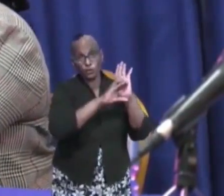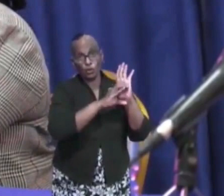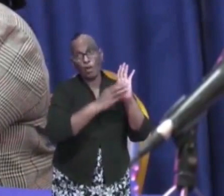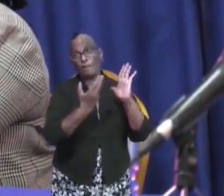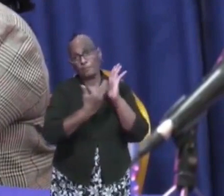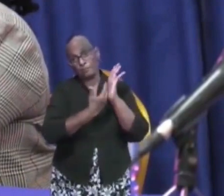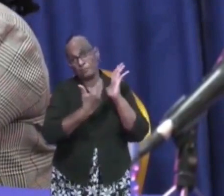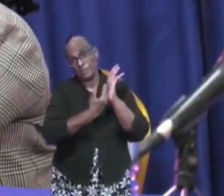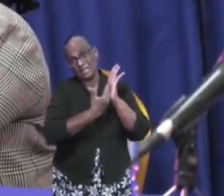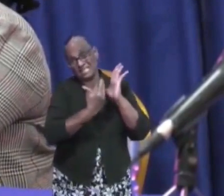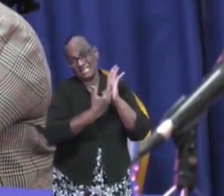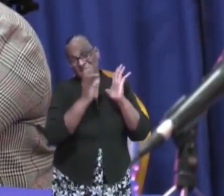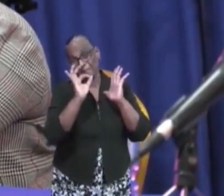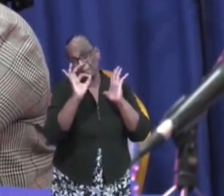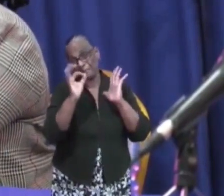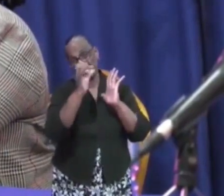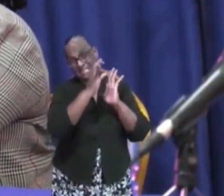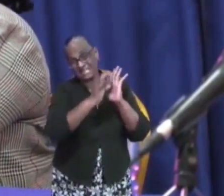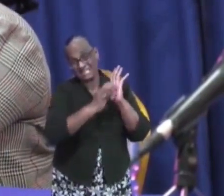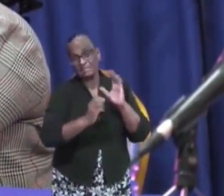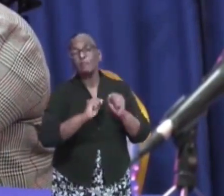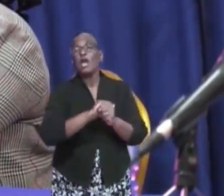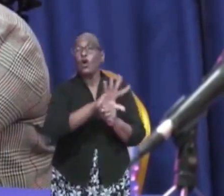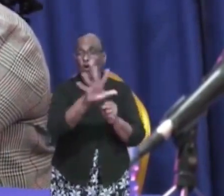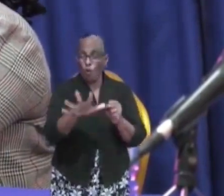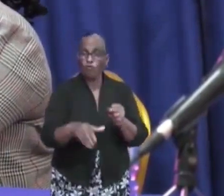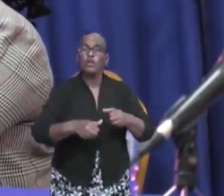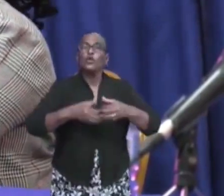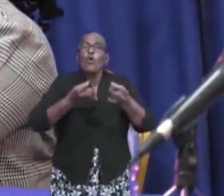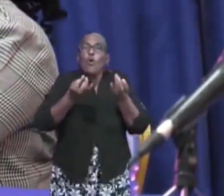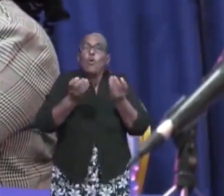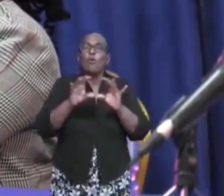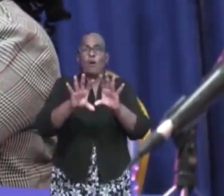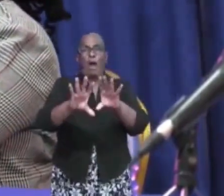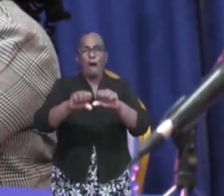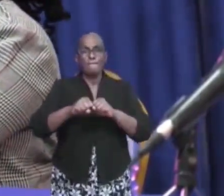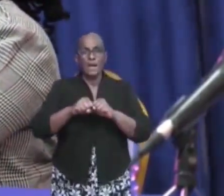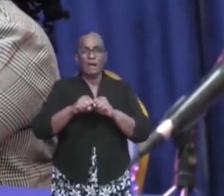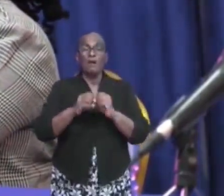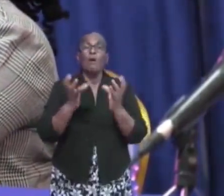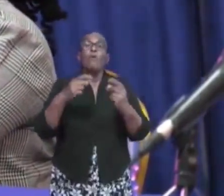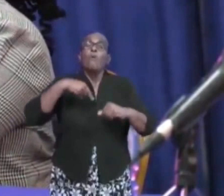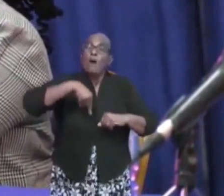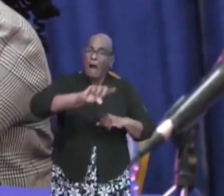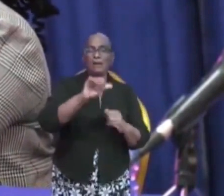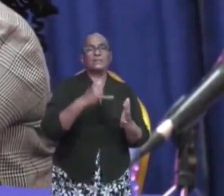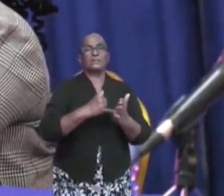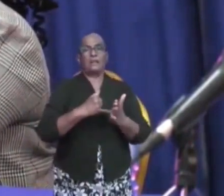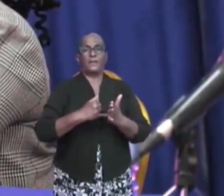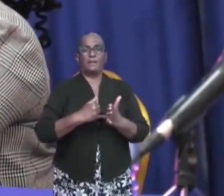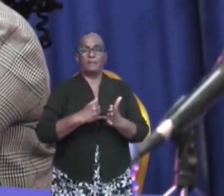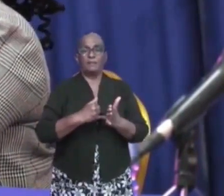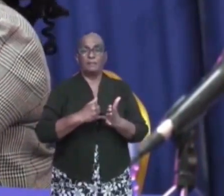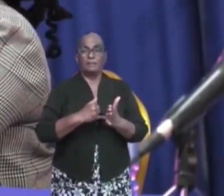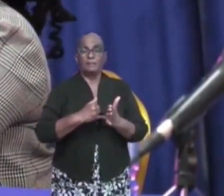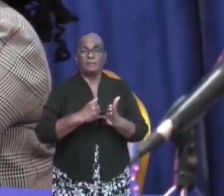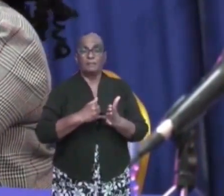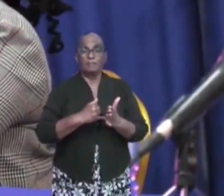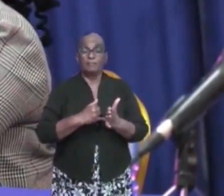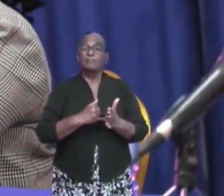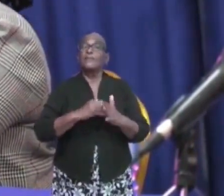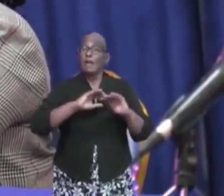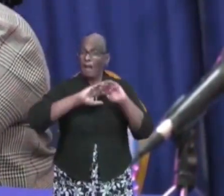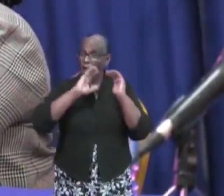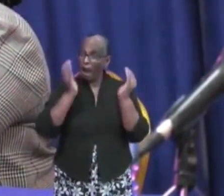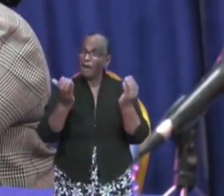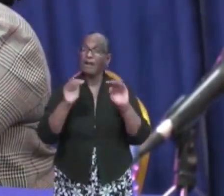knap ja so desma alles aan nga COVID o waka en des we make we